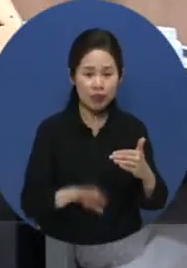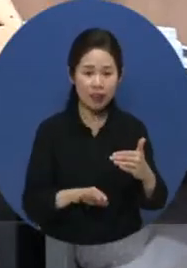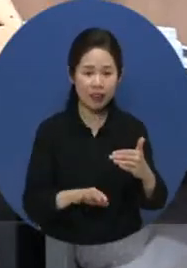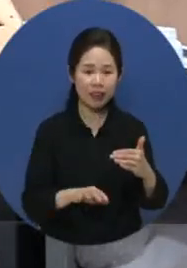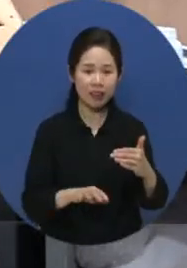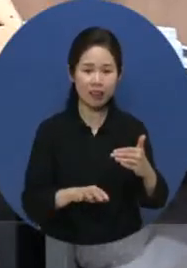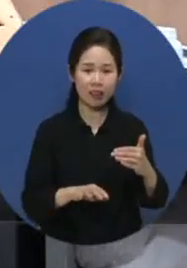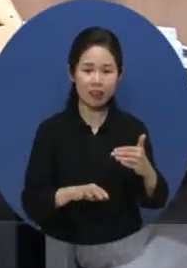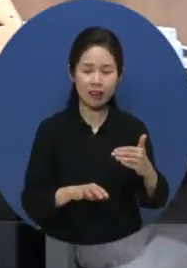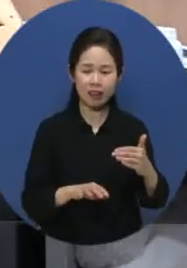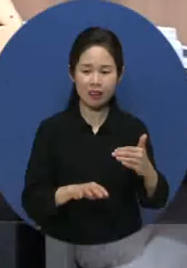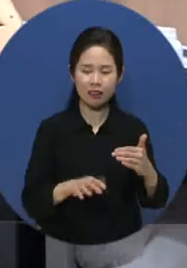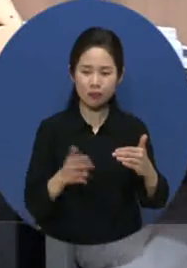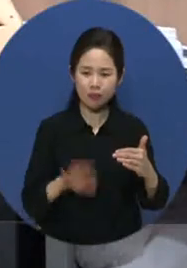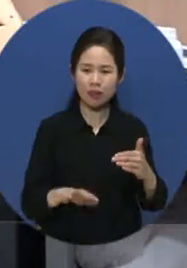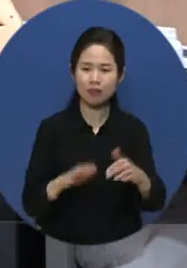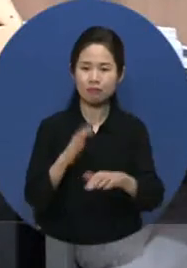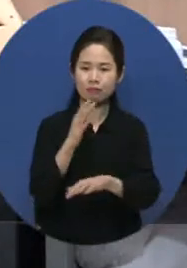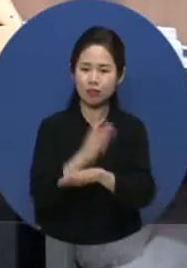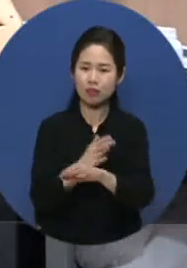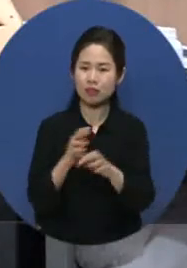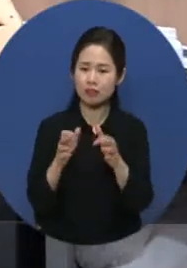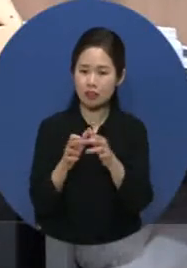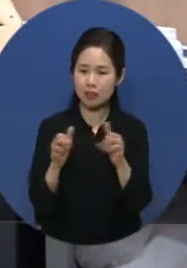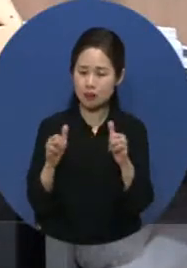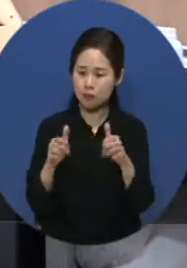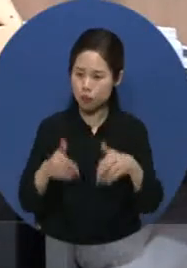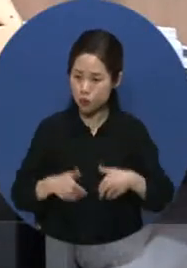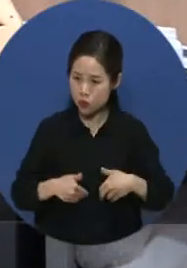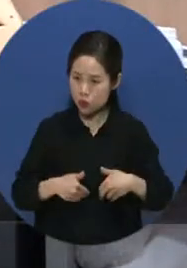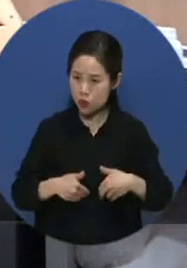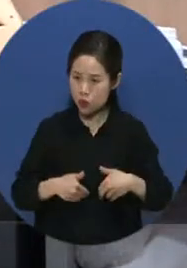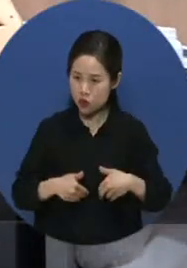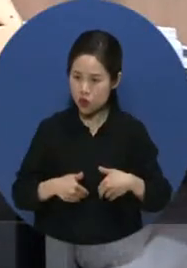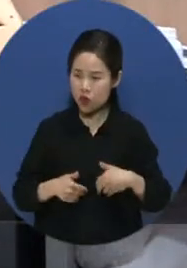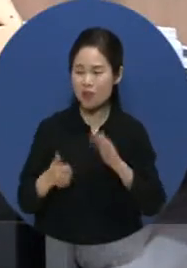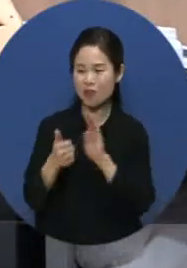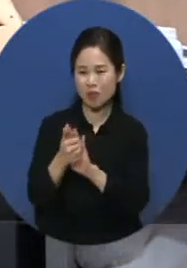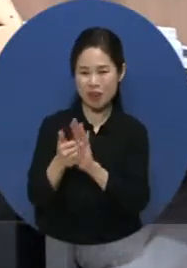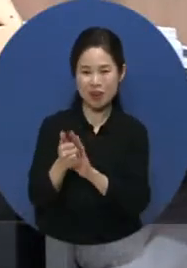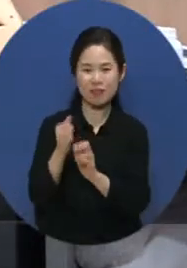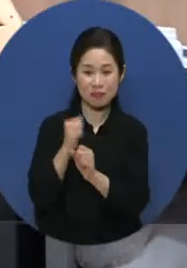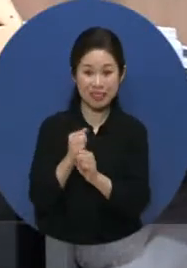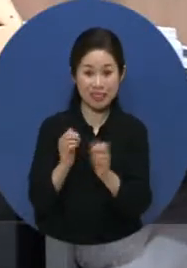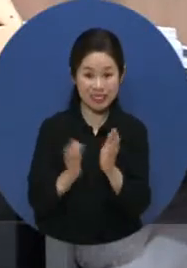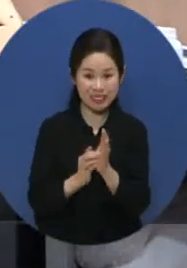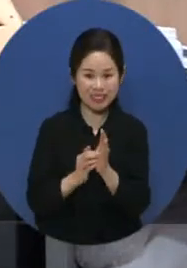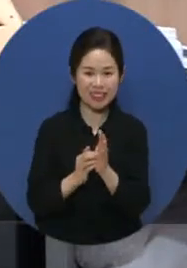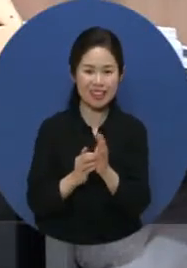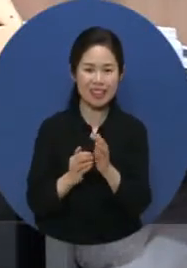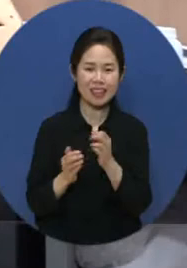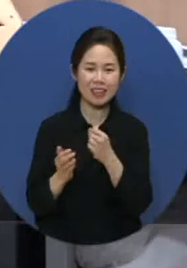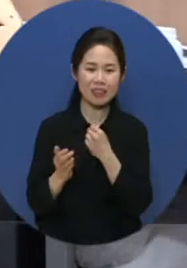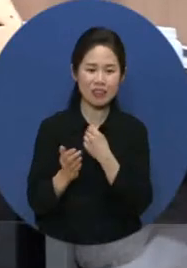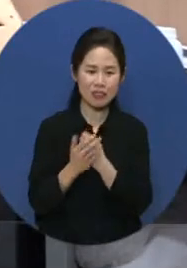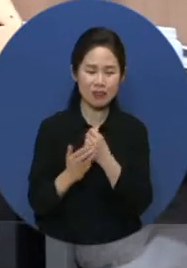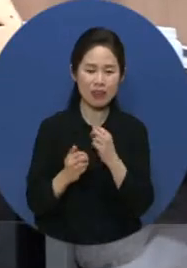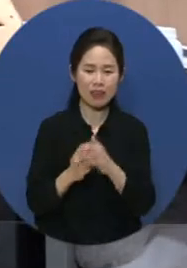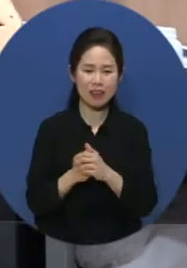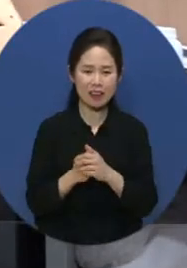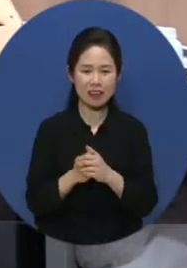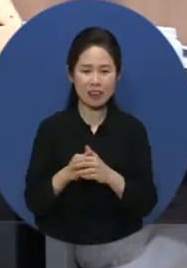와중에서 누군가를 돕긴 했잖아요. 그래서 그것도 덕분에 그 주변에 있는 약간 선한 의지나 선한 생각을 가지고 있는